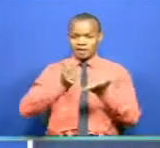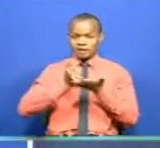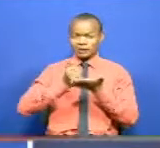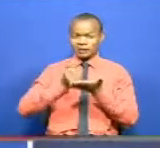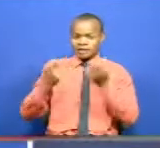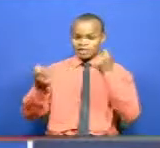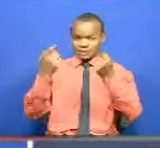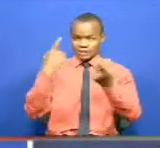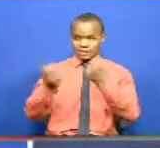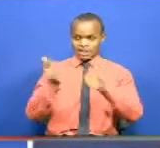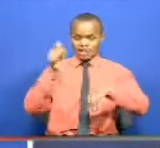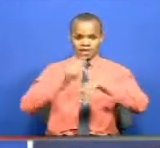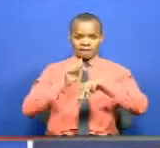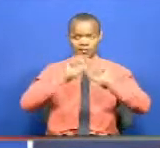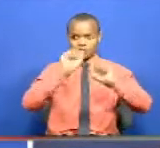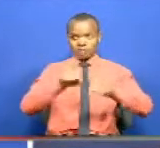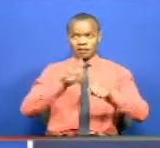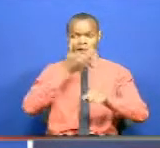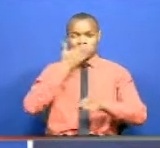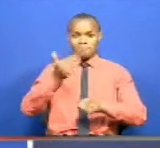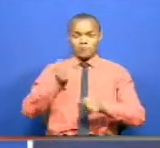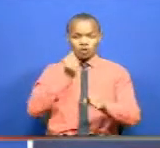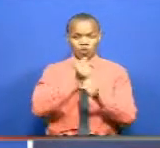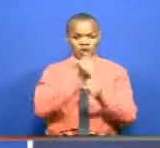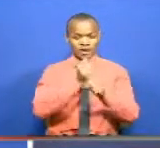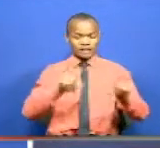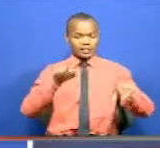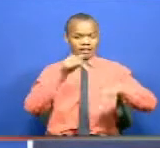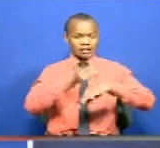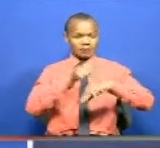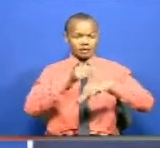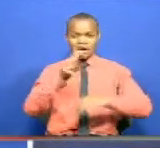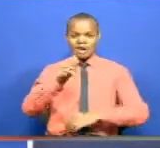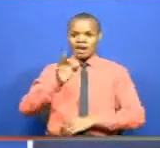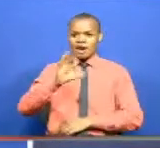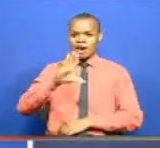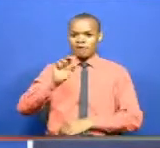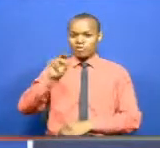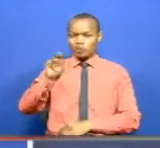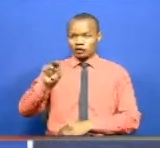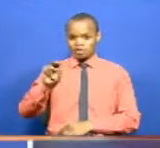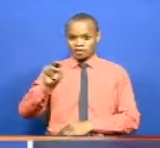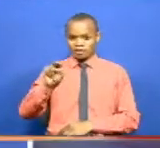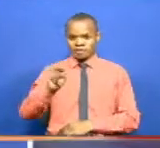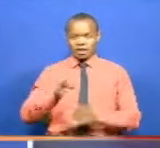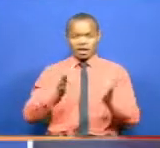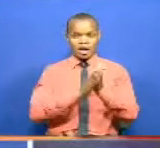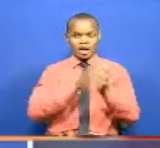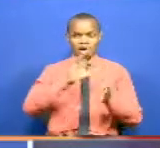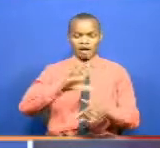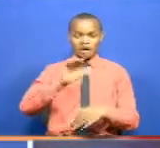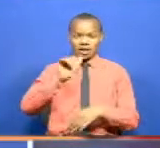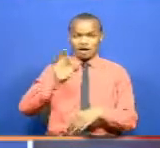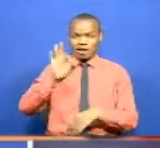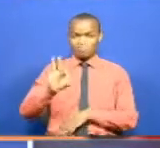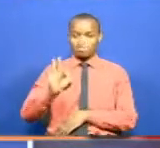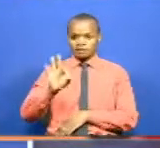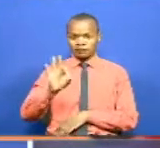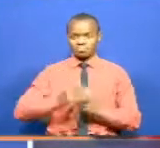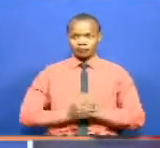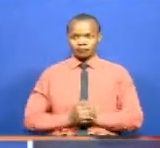Stars kuandikisha matukio bora zaidi kwenye mchuano ya kufuzu kwenye kombe la dunia na kipute cha taifa cha barani